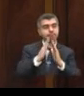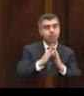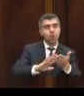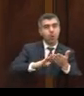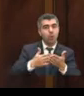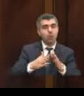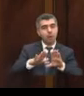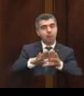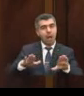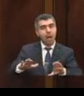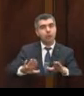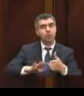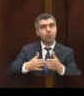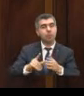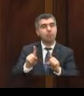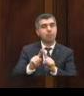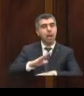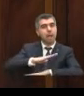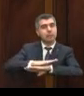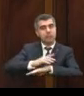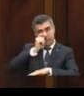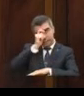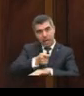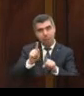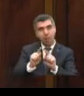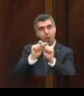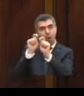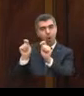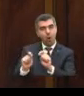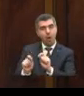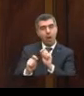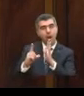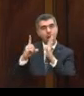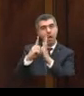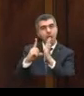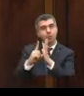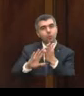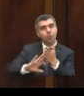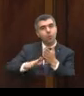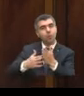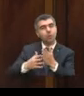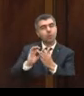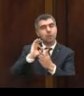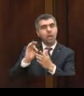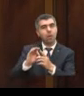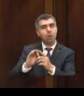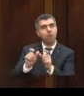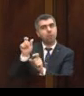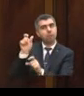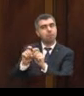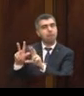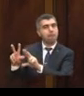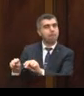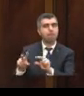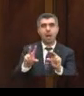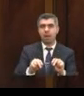الوطني في إطار احترام الحريات والحقوق الأساسية المكفولة للجميع، دون